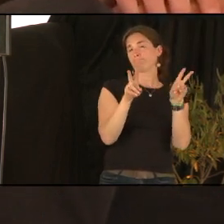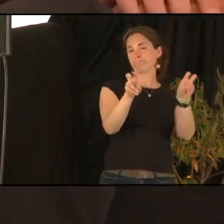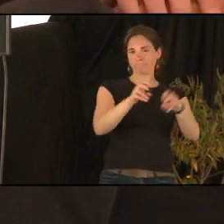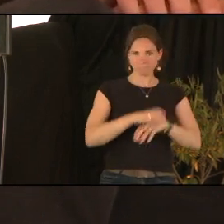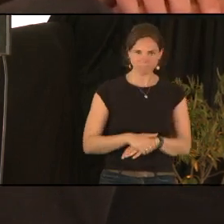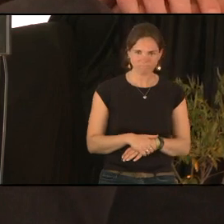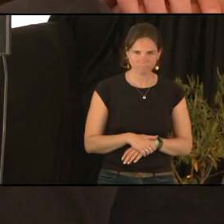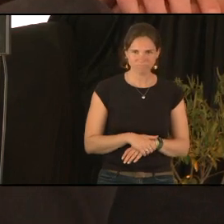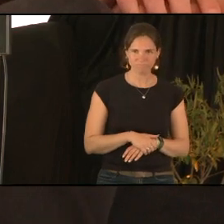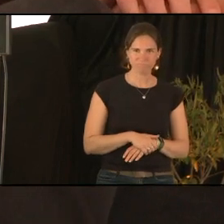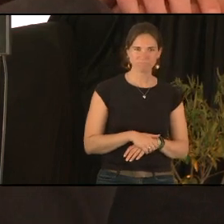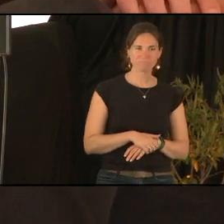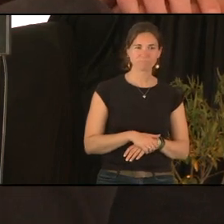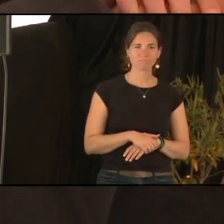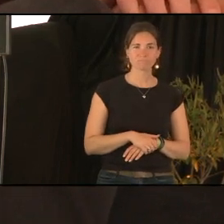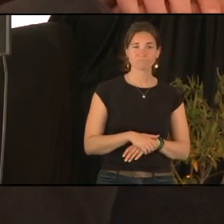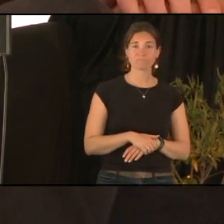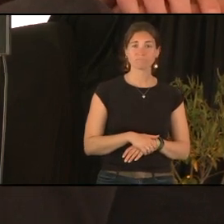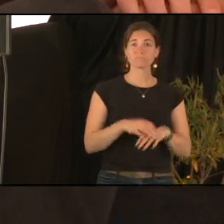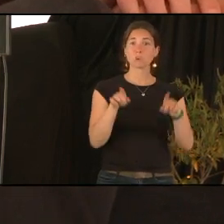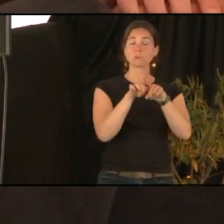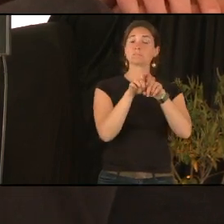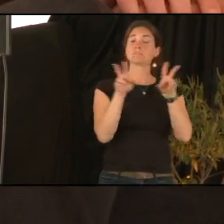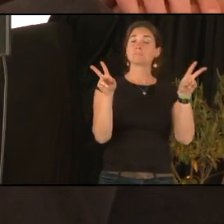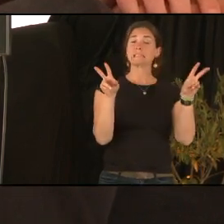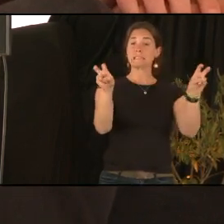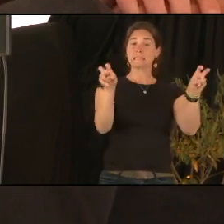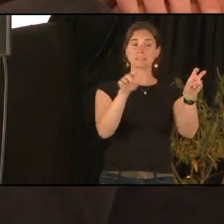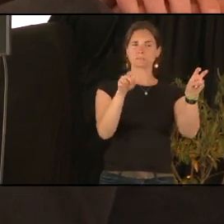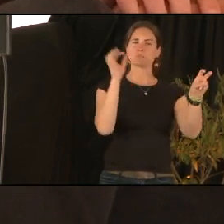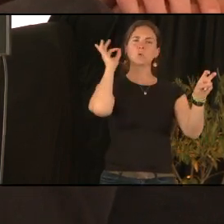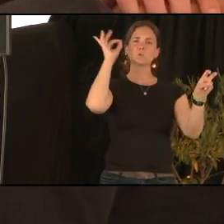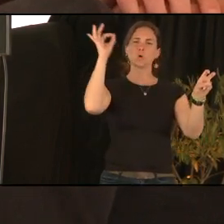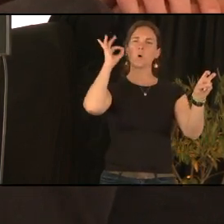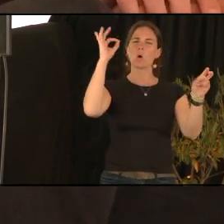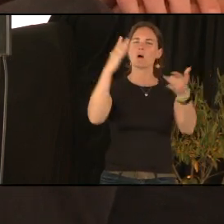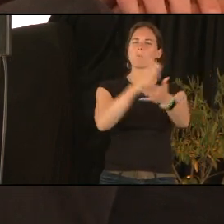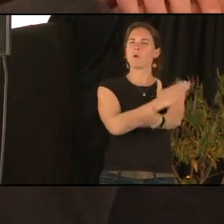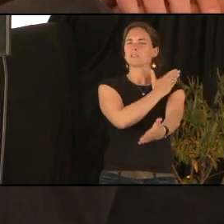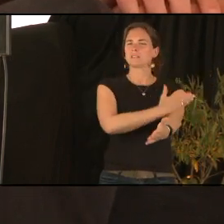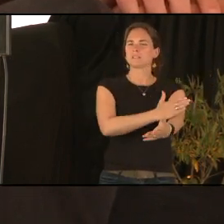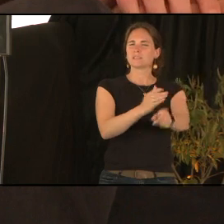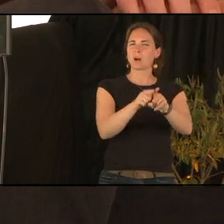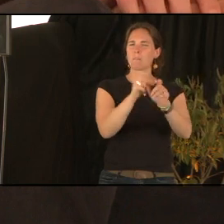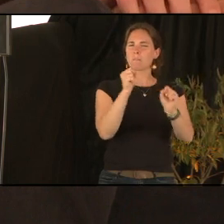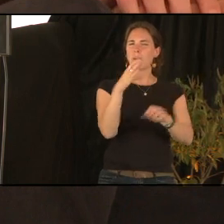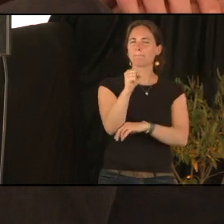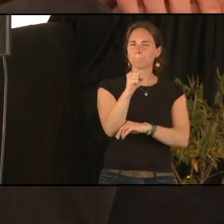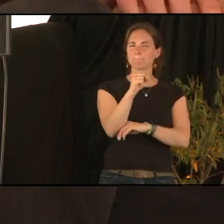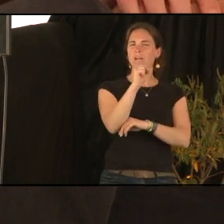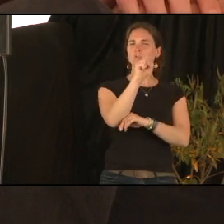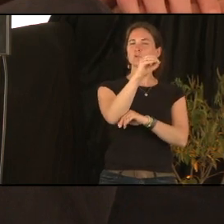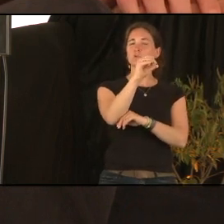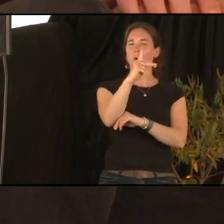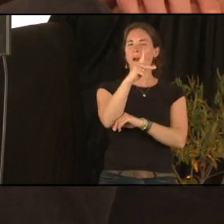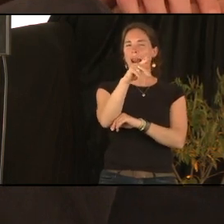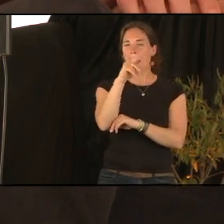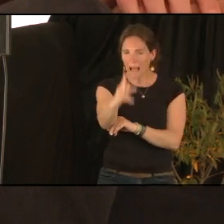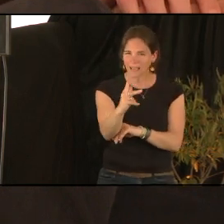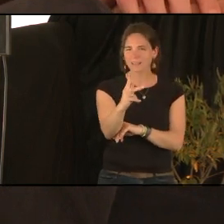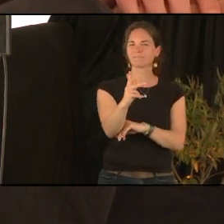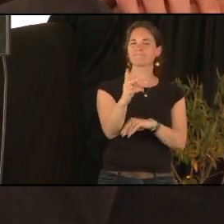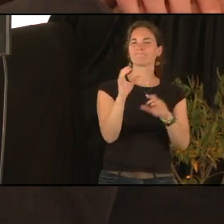puis, je voulais un titre avec une sonorité, une consonance très poétique qui claque, qui montre que ça va être une écriture, enfin, à